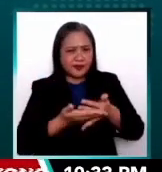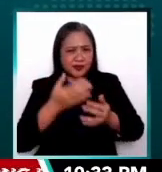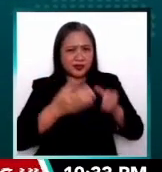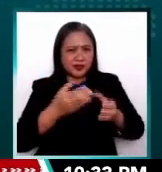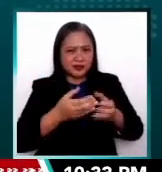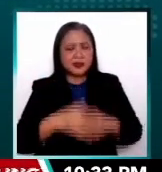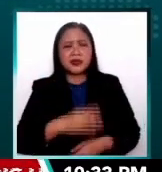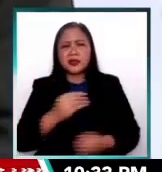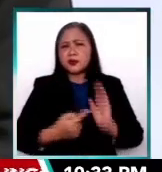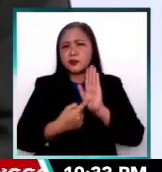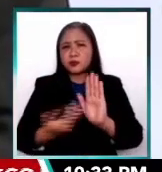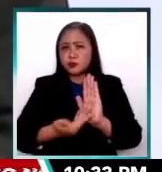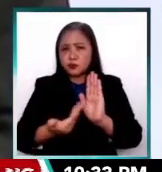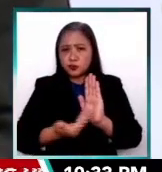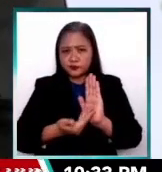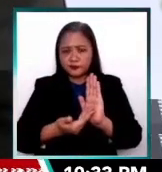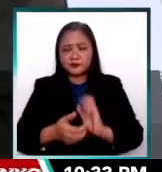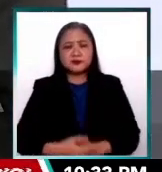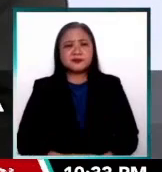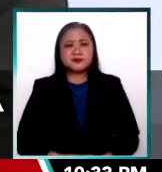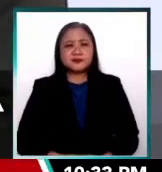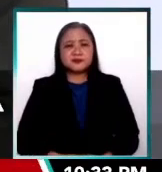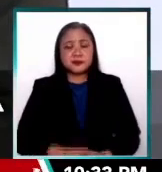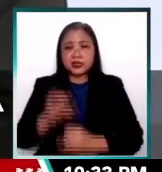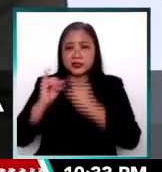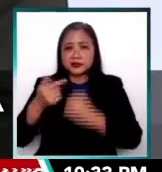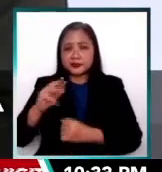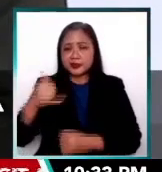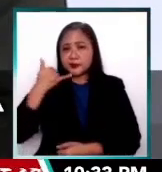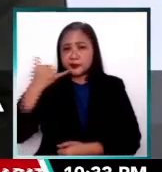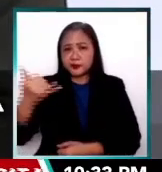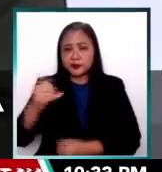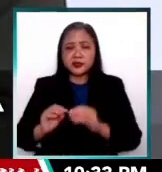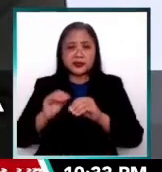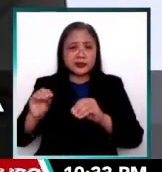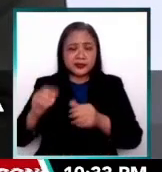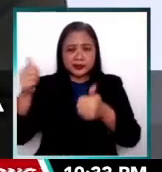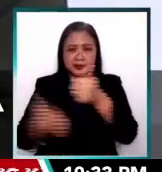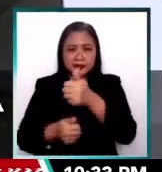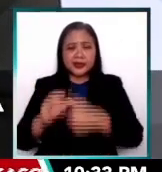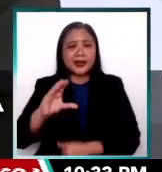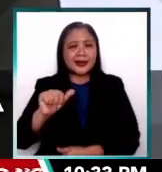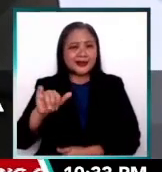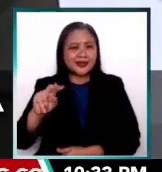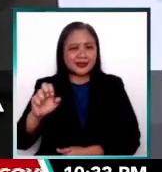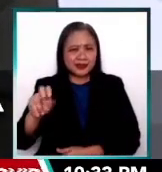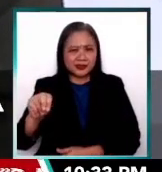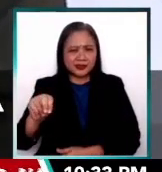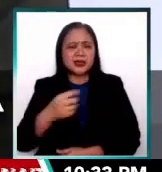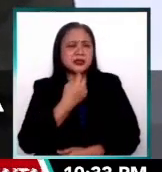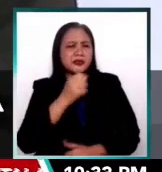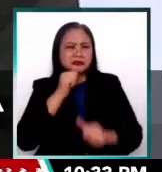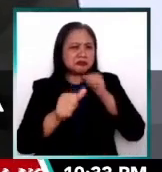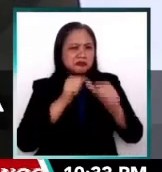ng kani-kanilang ebidensya. Nakausap naman ng GMA News sa telepono si Agriculture USEC Ariel Cayanan at itinanggi rin niya ang paratang na